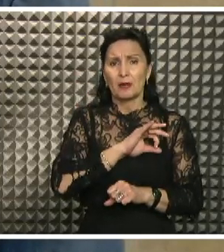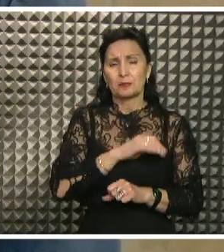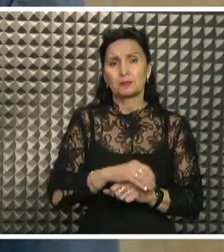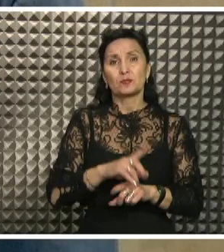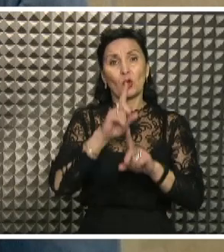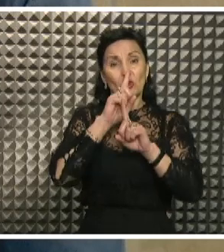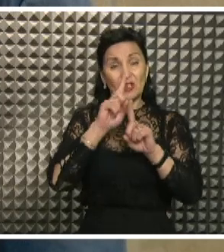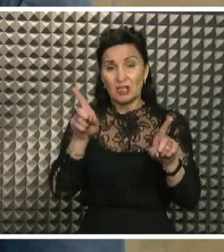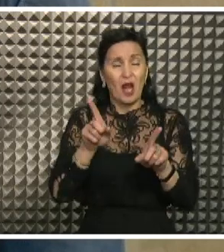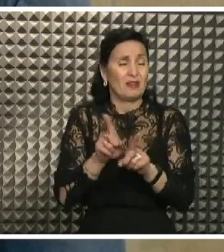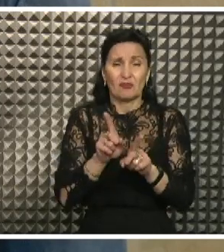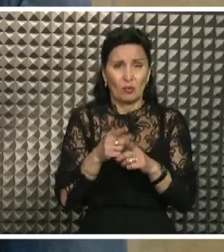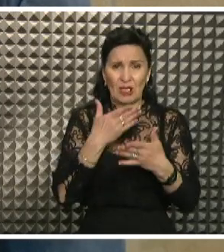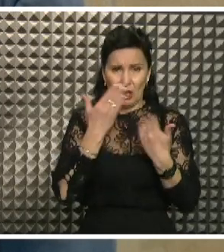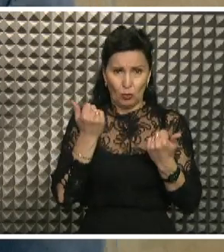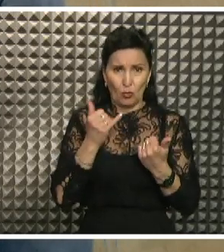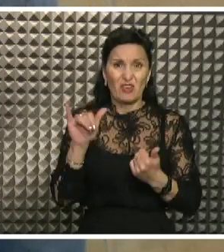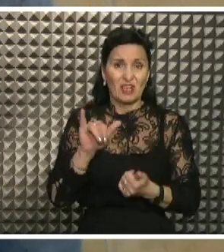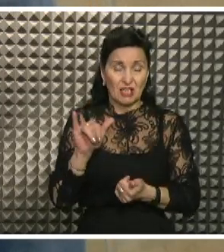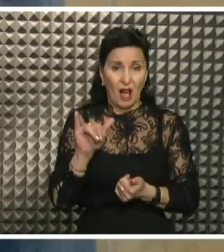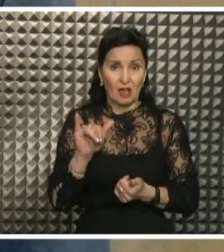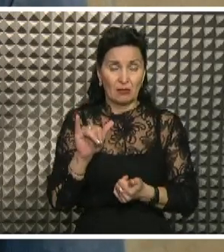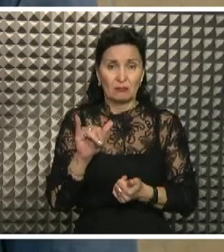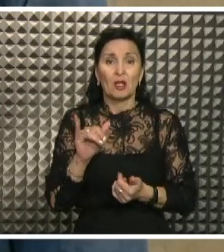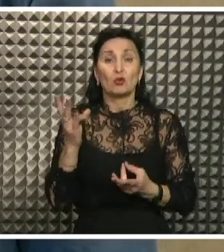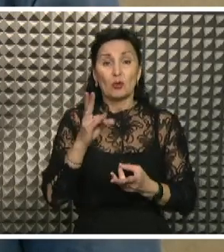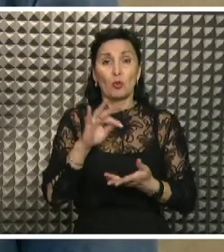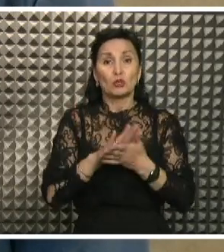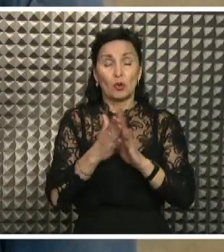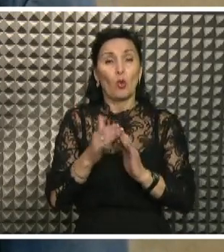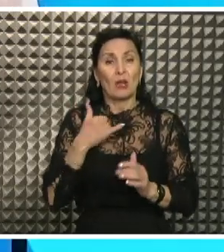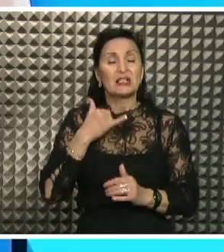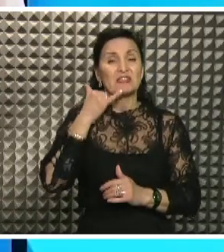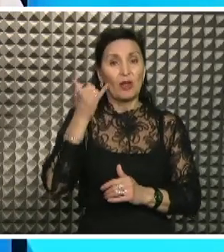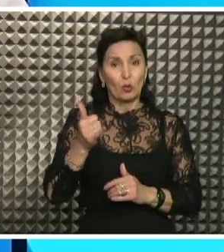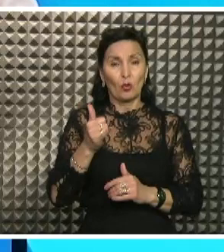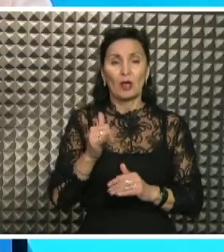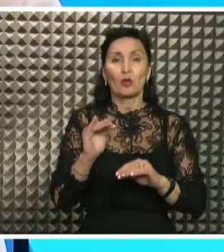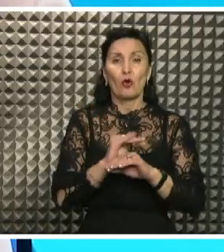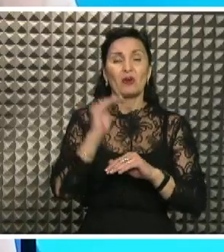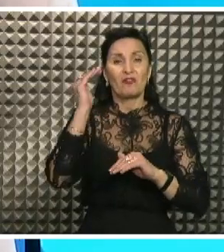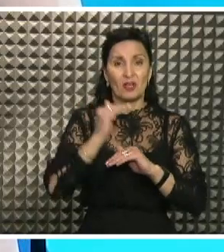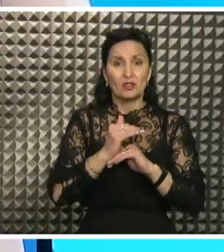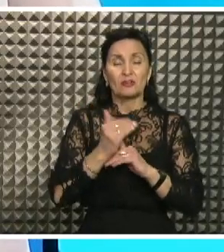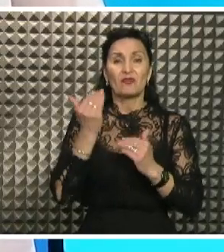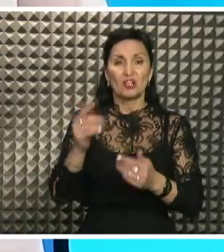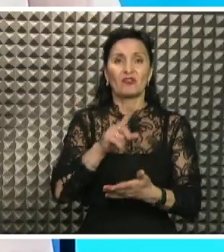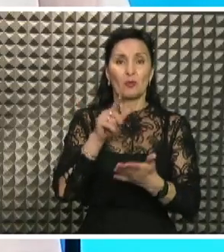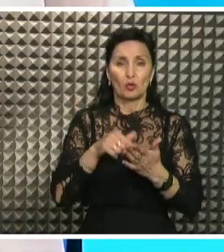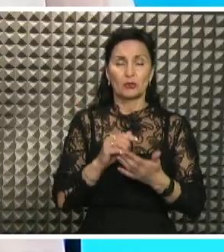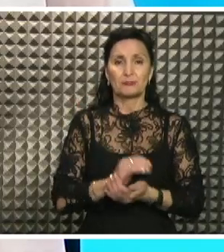Но универсального все равно нет. Универсальных, конечно, нет. То есть все нужно по ситуации. У нас звонок в студию. Добрый вечер. Представьтесь, пожалуйста, и ваш вопрос.